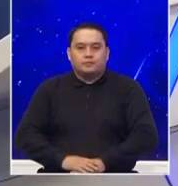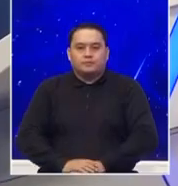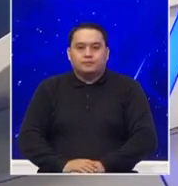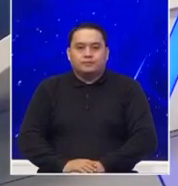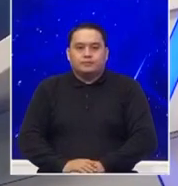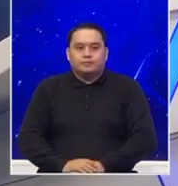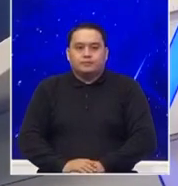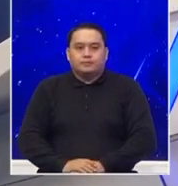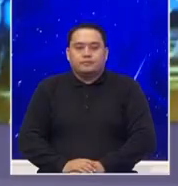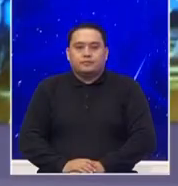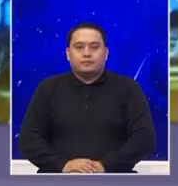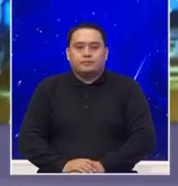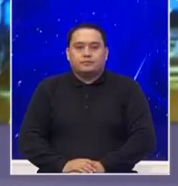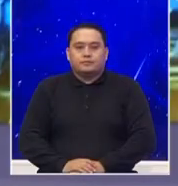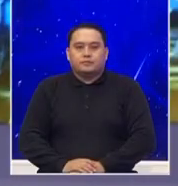Джумабеков.